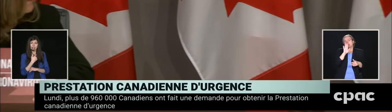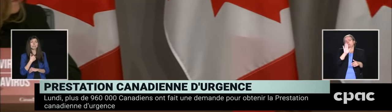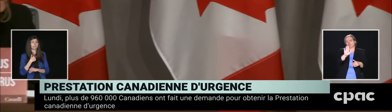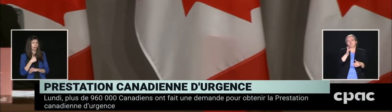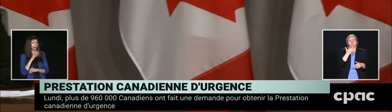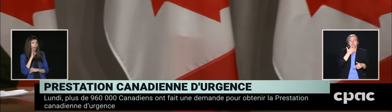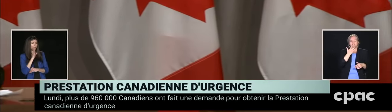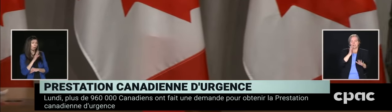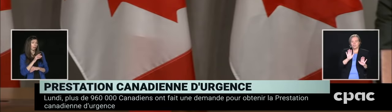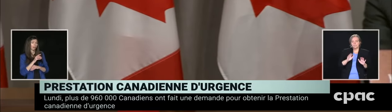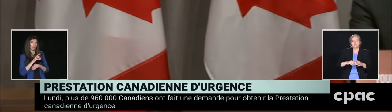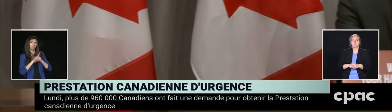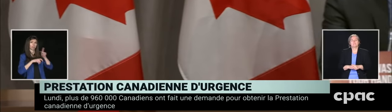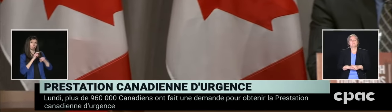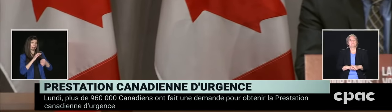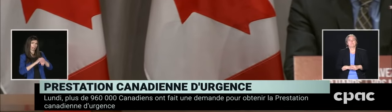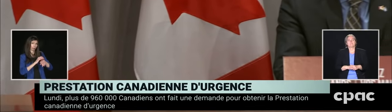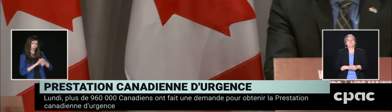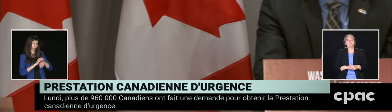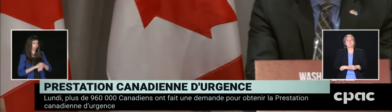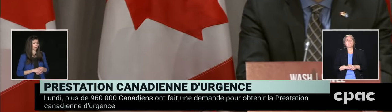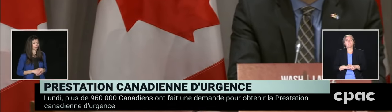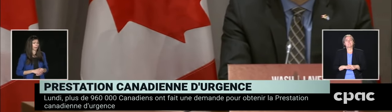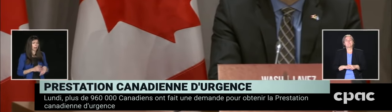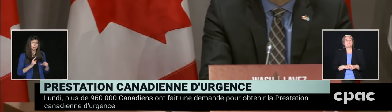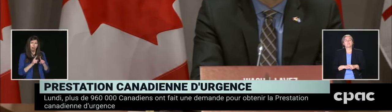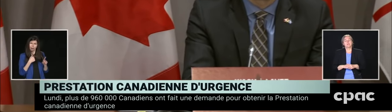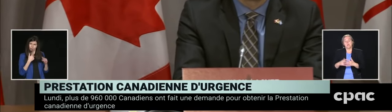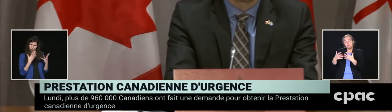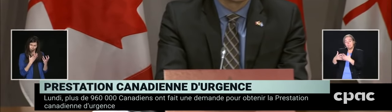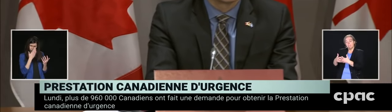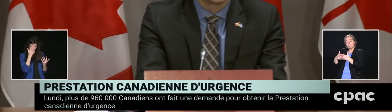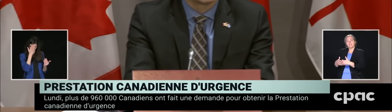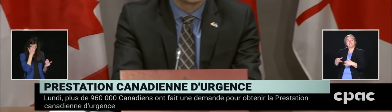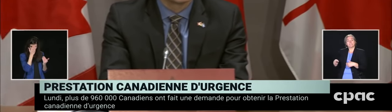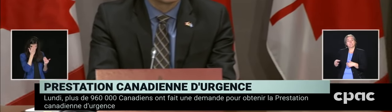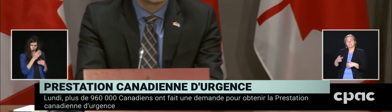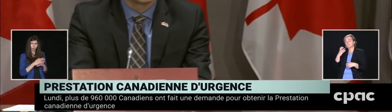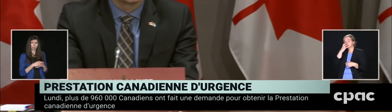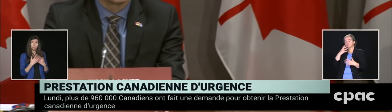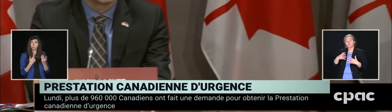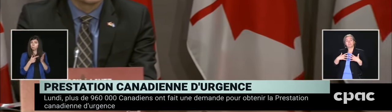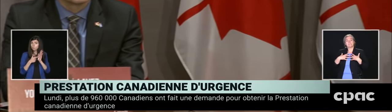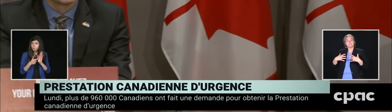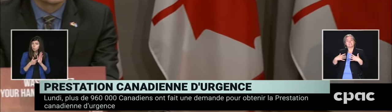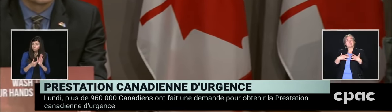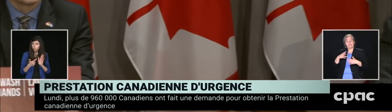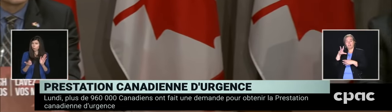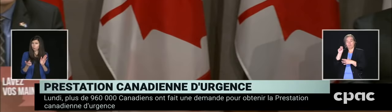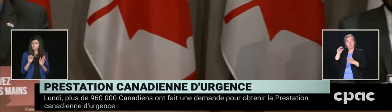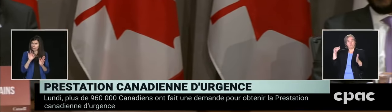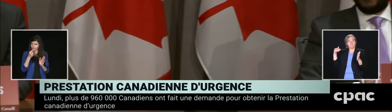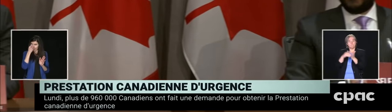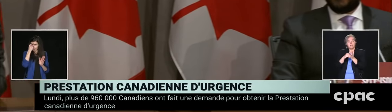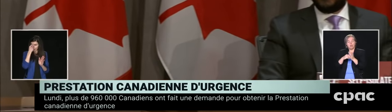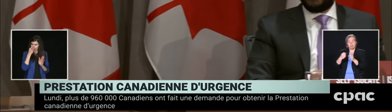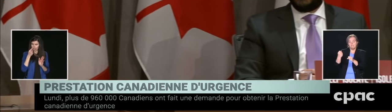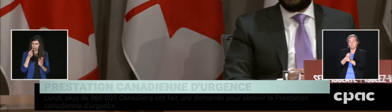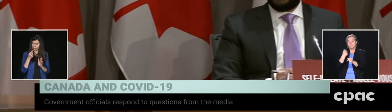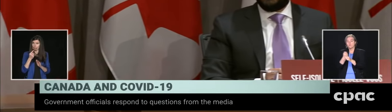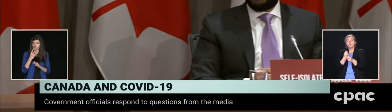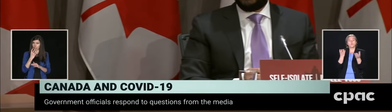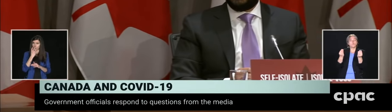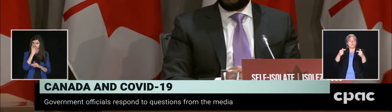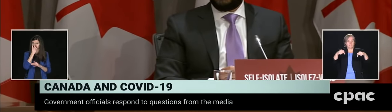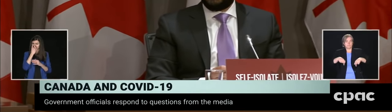savoir, pour les fameux respirateurs, ces 30 000 respirateurs qui seront fabriqués ici au Canada, est-ce que vous êtes